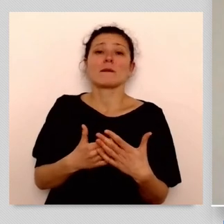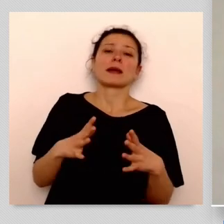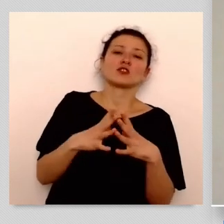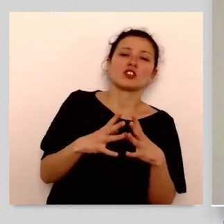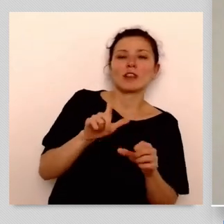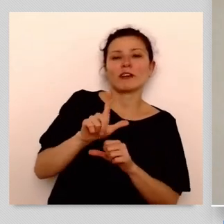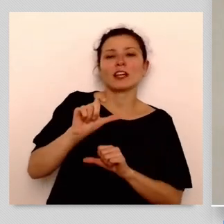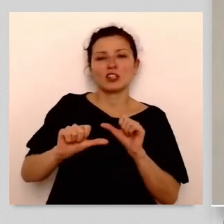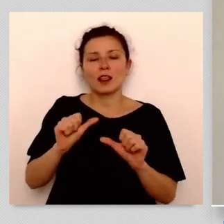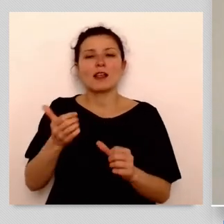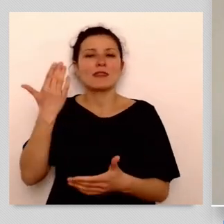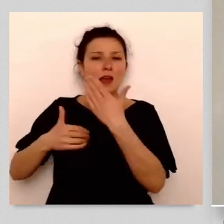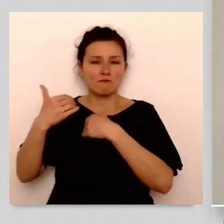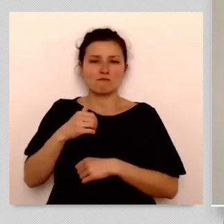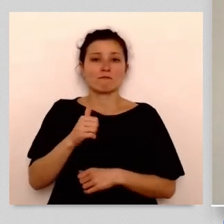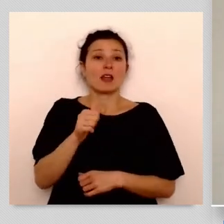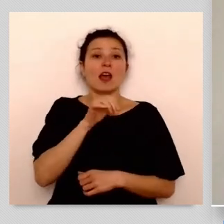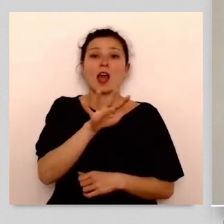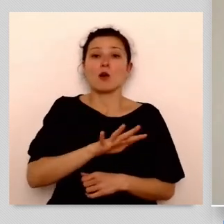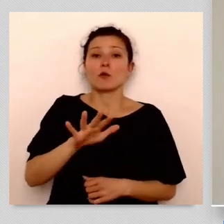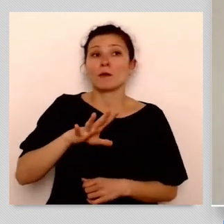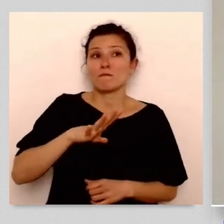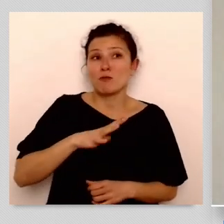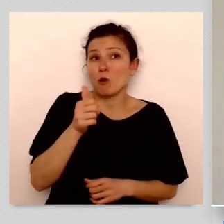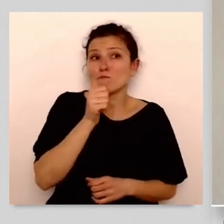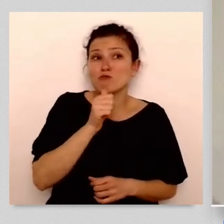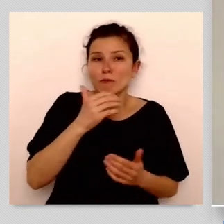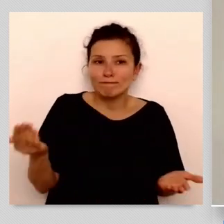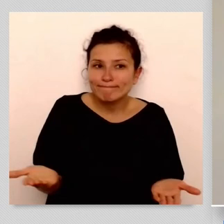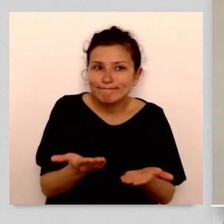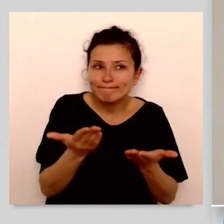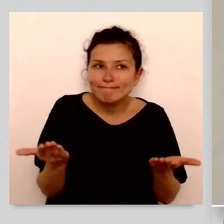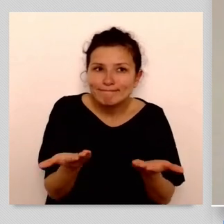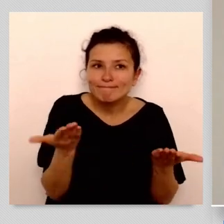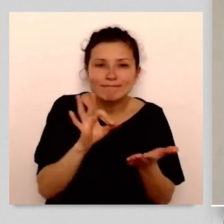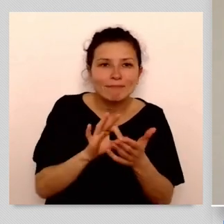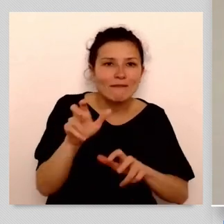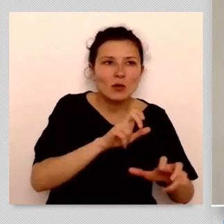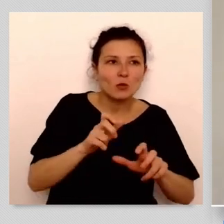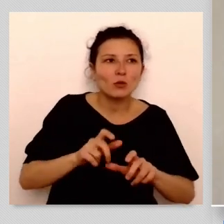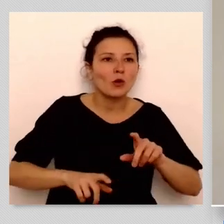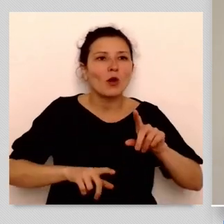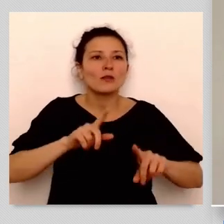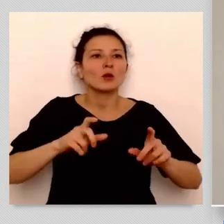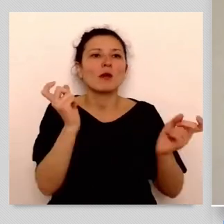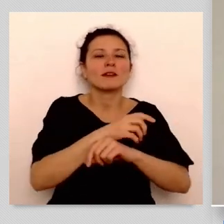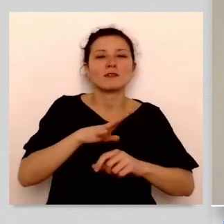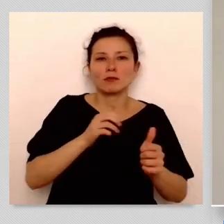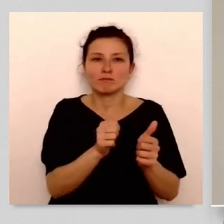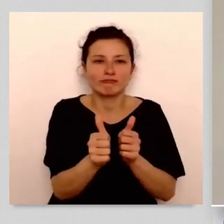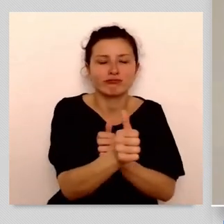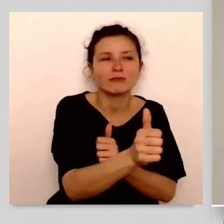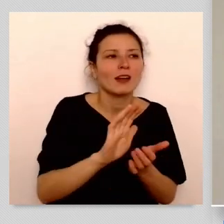w Europie próbowało się stymulować pewne ruchy, bo niektórzy byli do przodu, Francuzi z energetyką